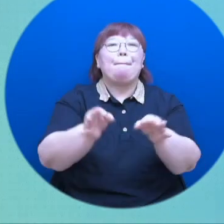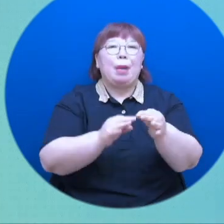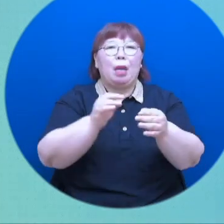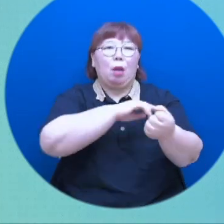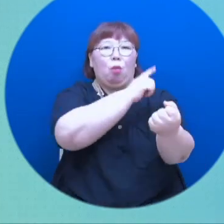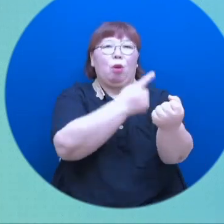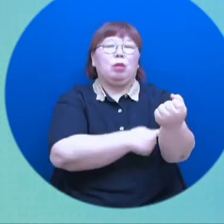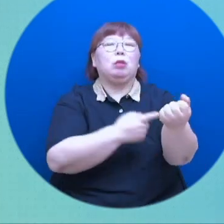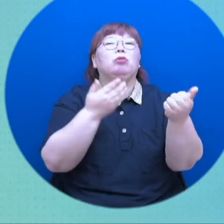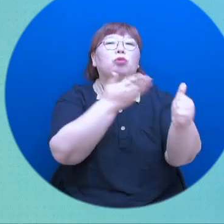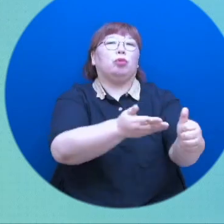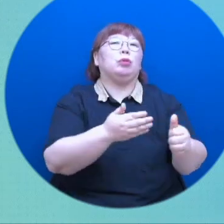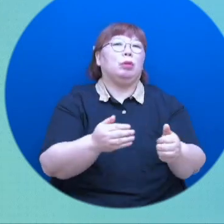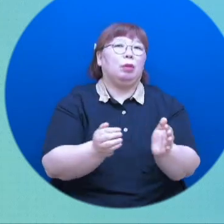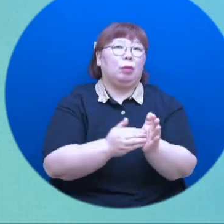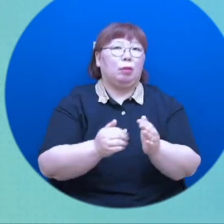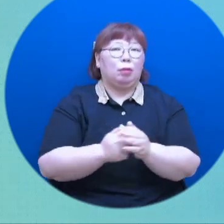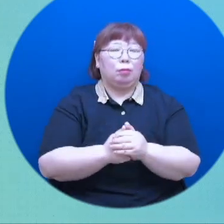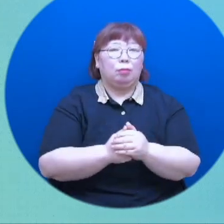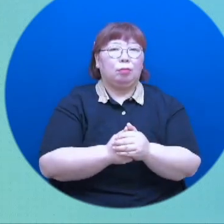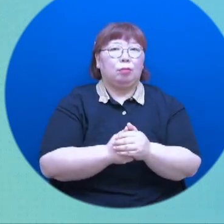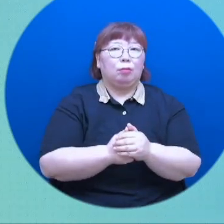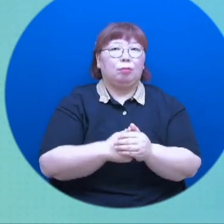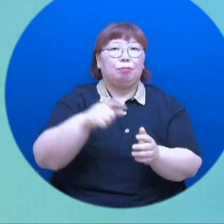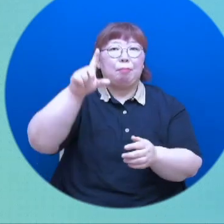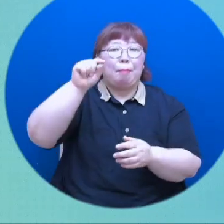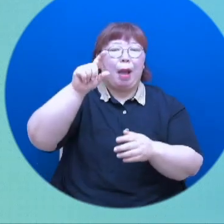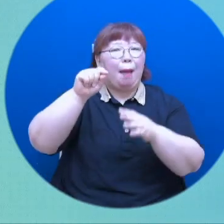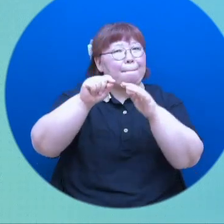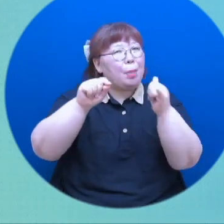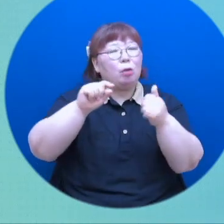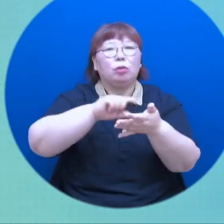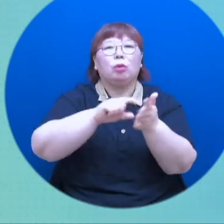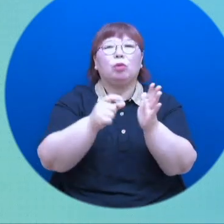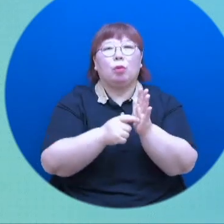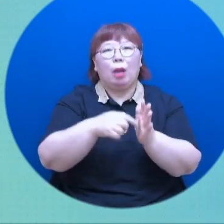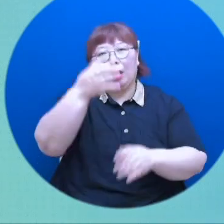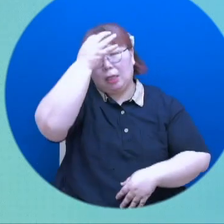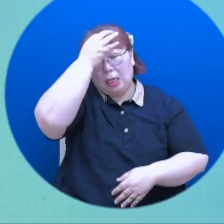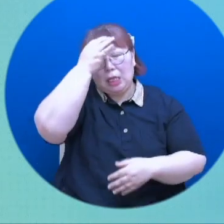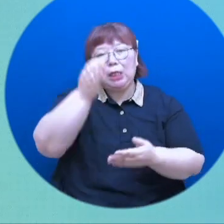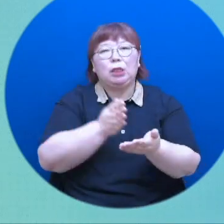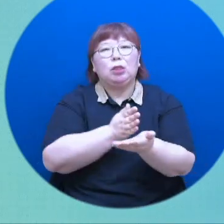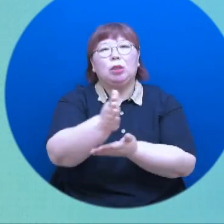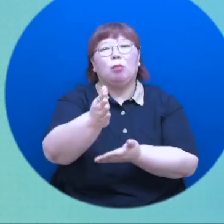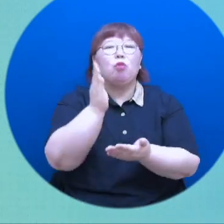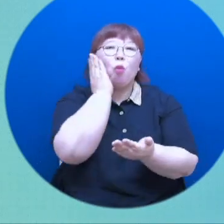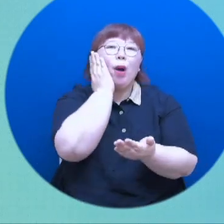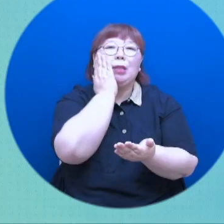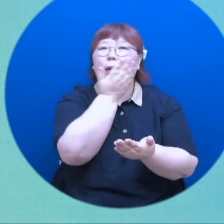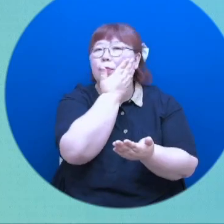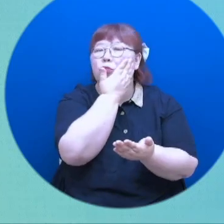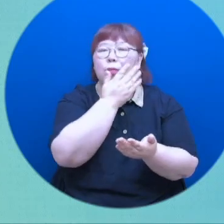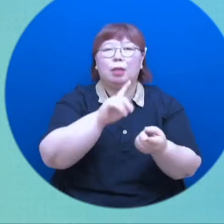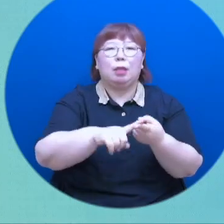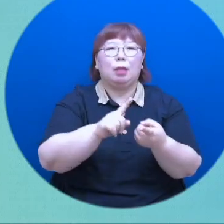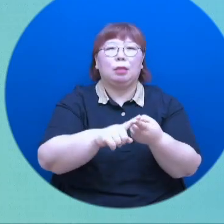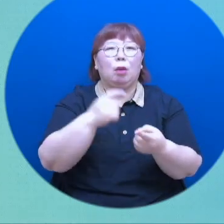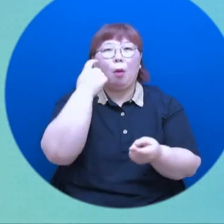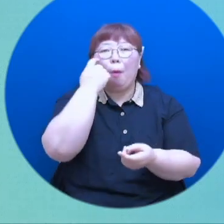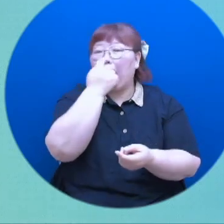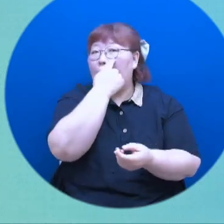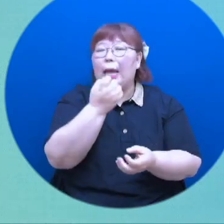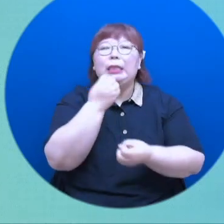여러분, 지금은 1만 명 이상이 곳곳에 다니면서 기능성 화장품이기 때문에 승승장구하는 간증을